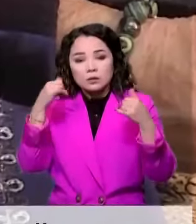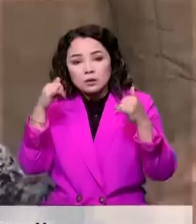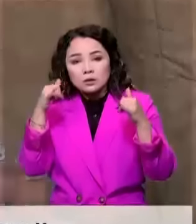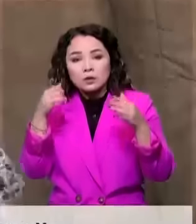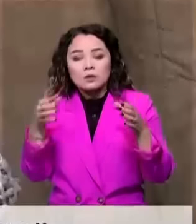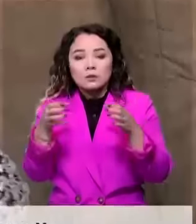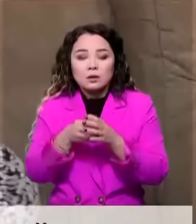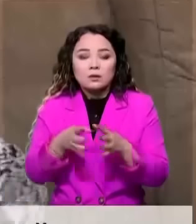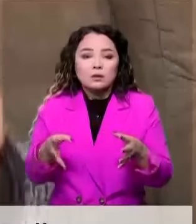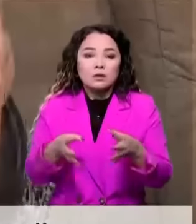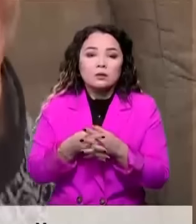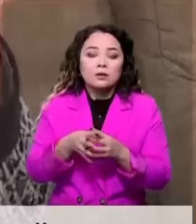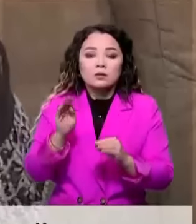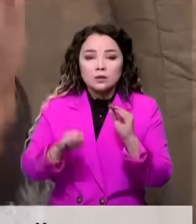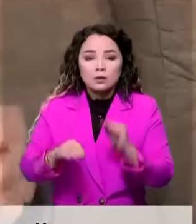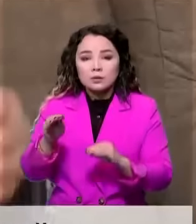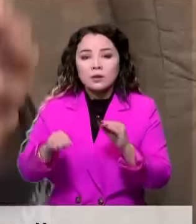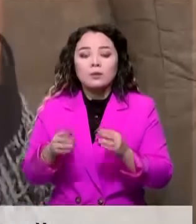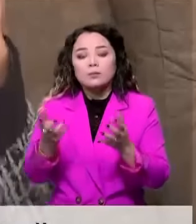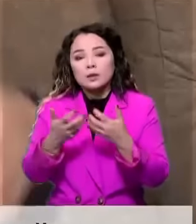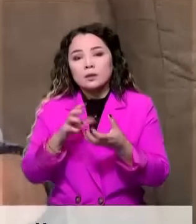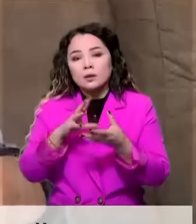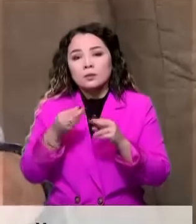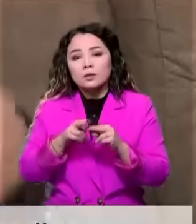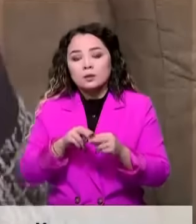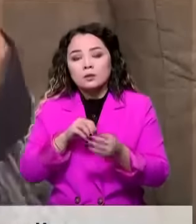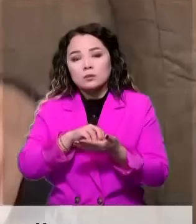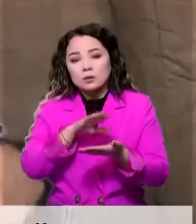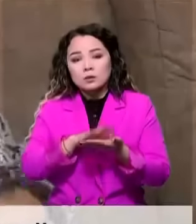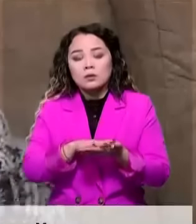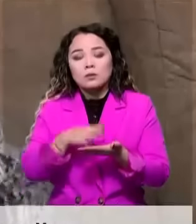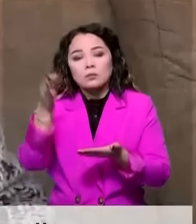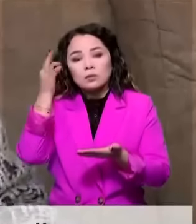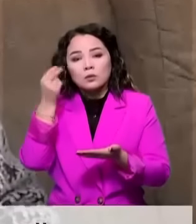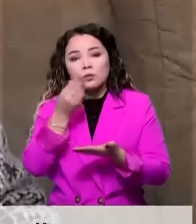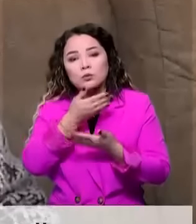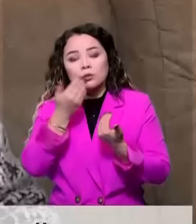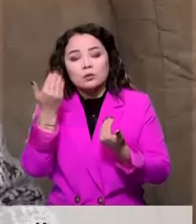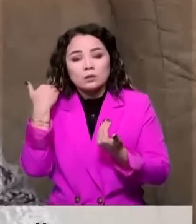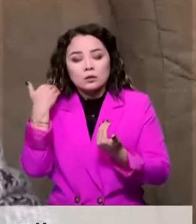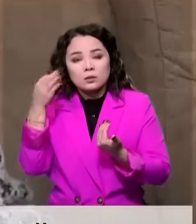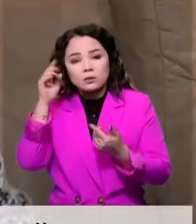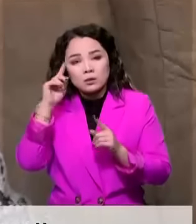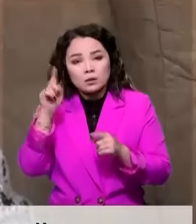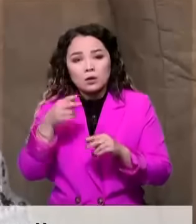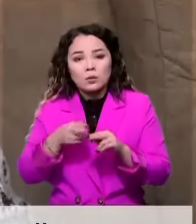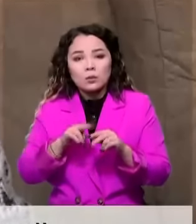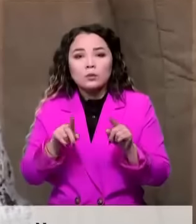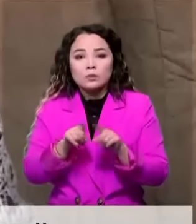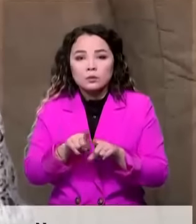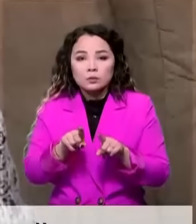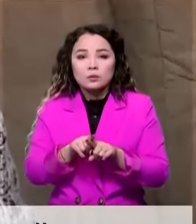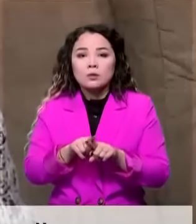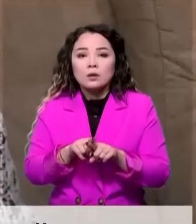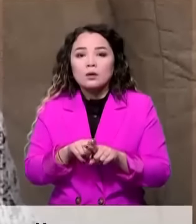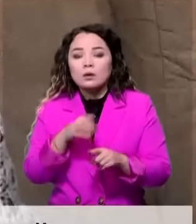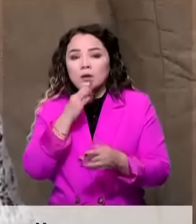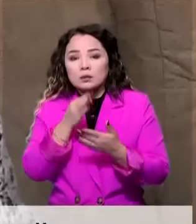сиірменен. Сұртқан жерде есептеп, соған еңбек күн жазады, оны уақытта ақшада жоқ. Сонда ана бұлай